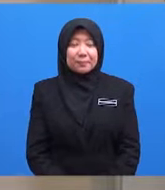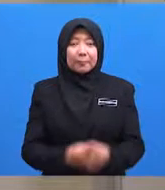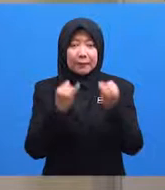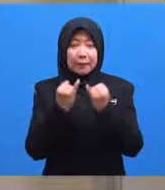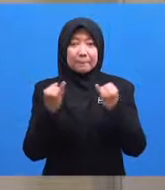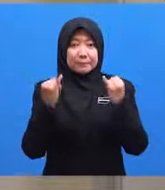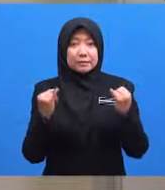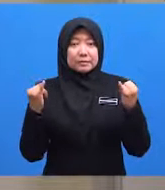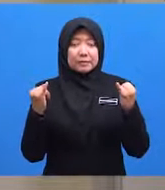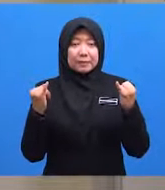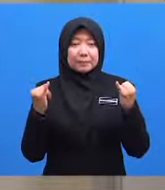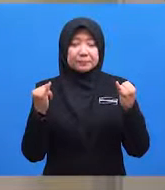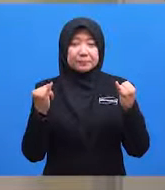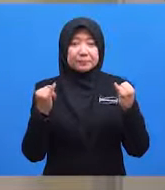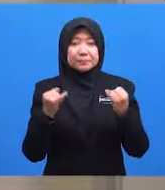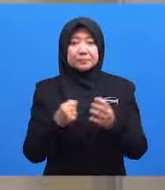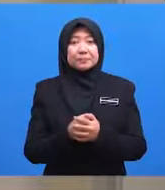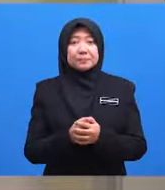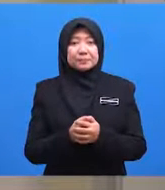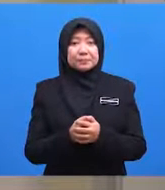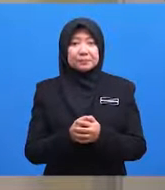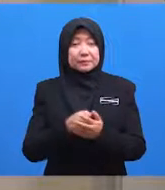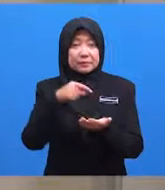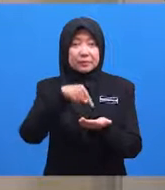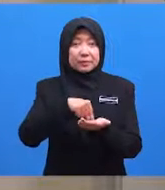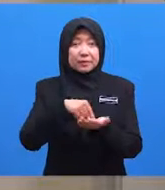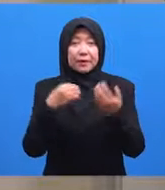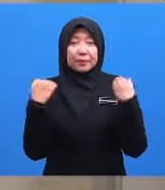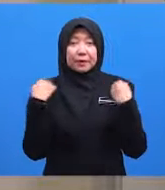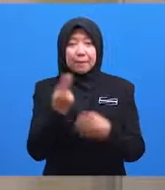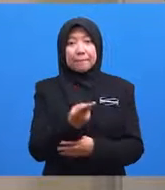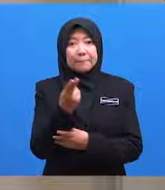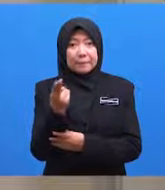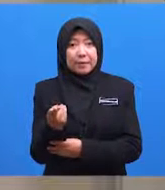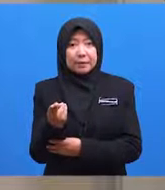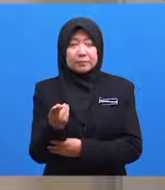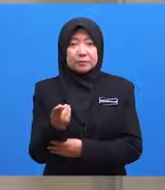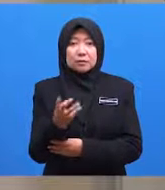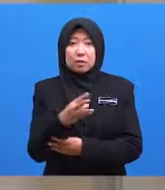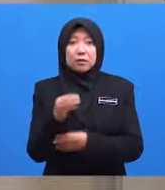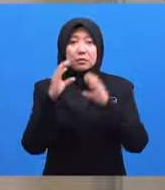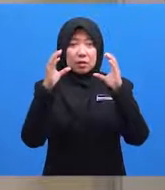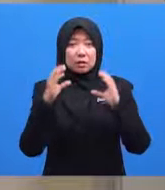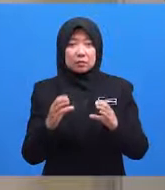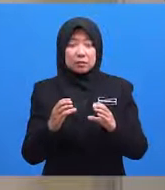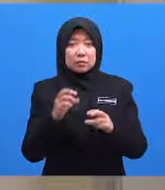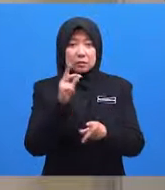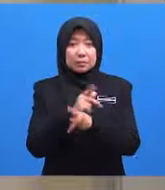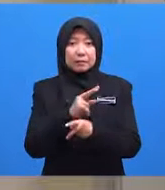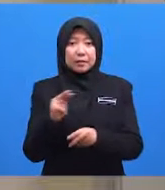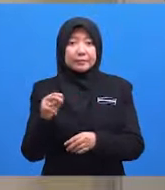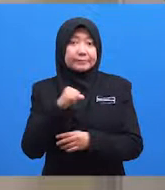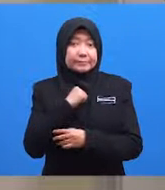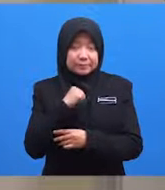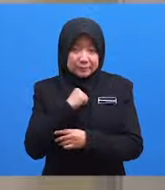Pasta fresca dan pasta seca mempunyai bahan dan cara penyimpanannya yang